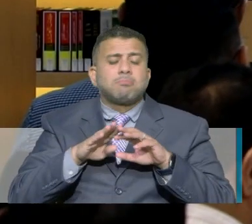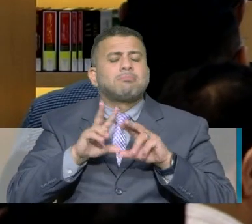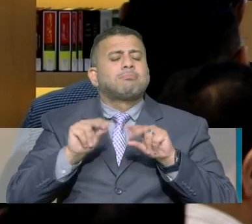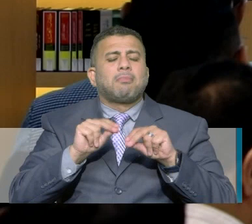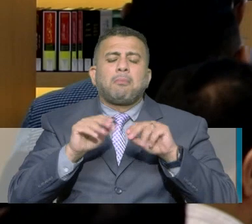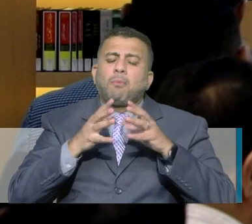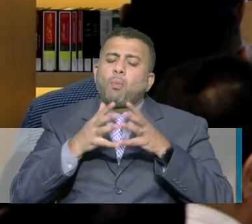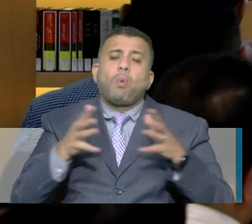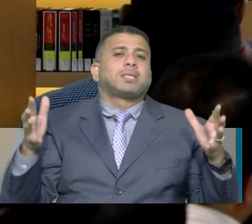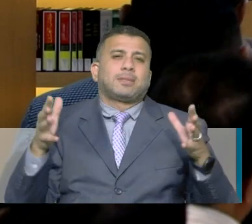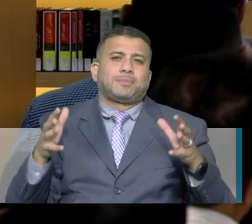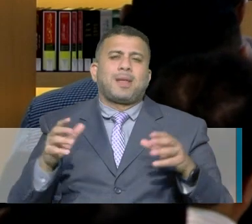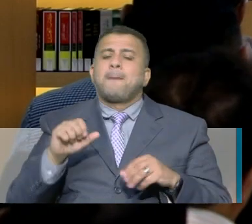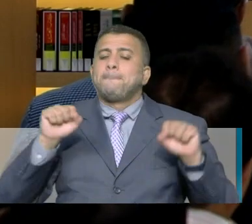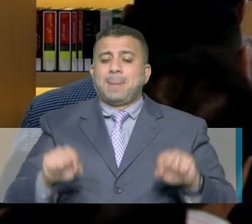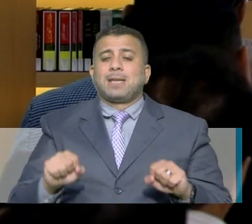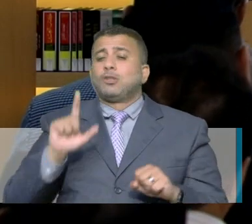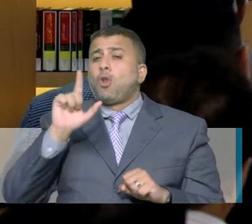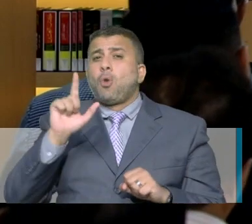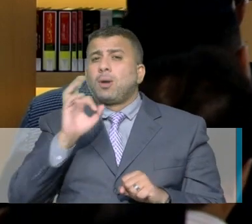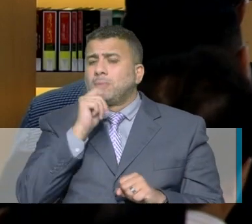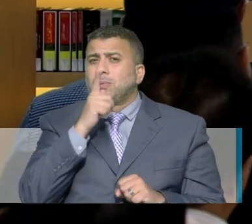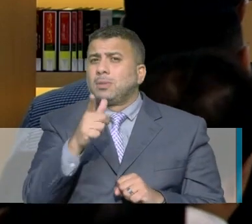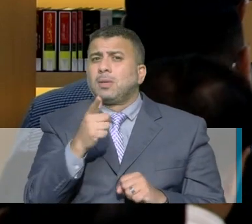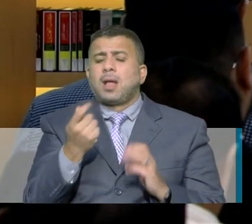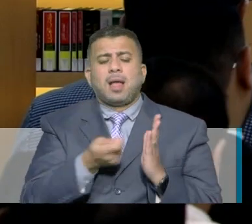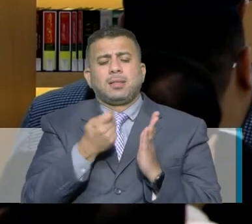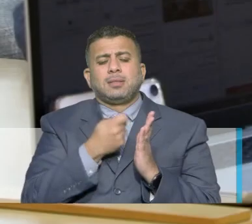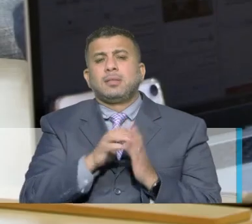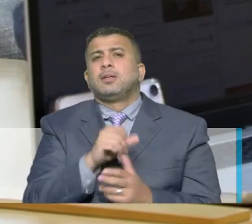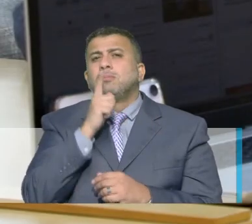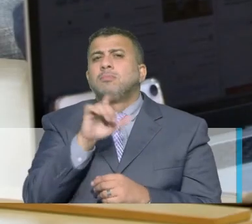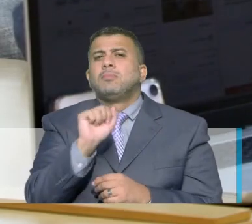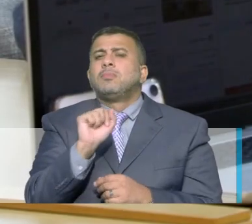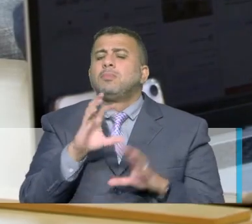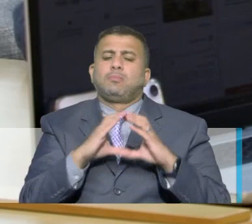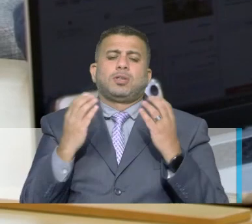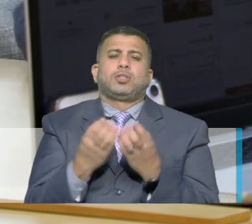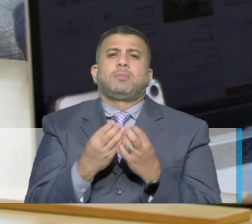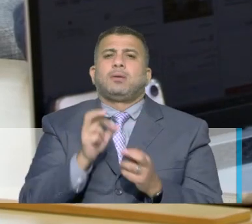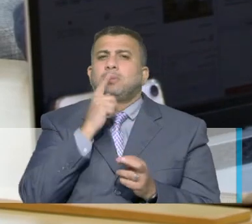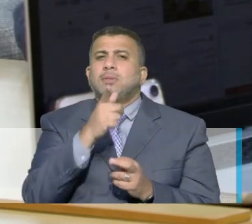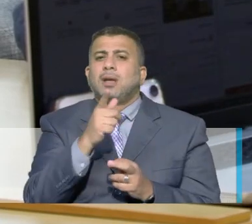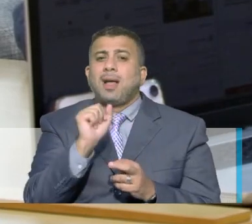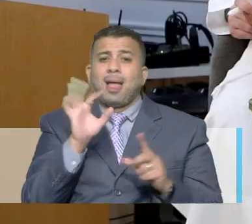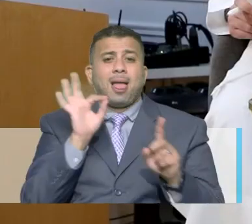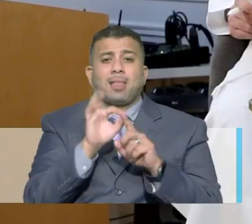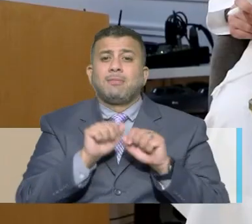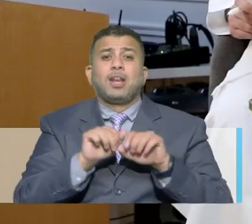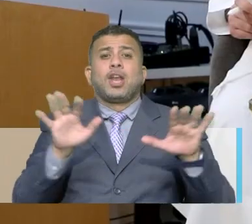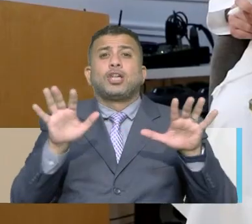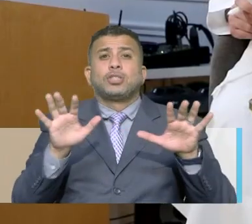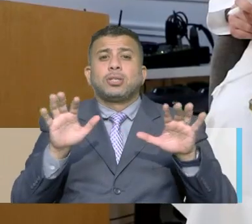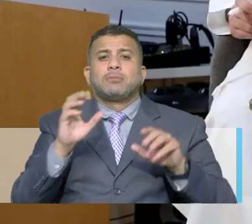المجلس اللغوي يعد احدى اهم الفعاليات الادبيه المنظمه في المجمع والهادفه لنشر